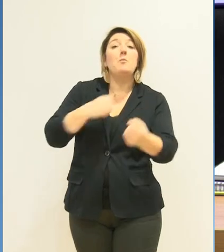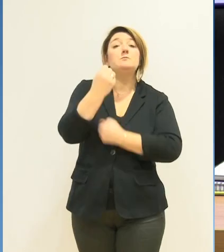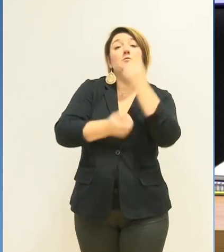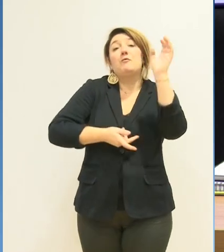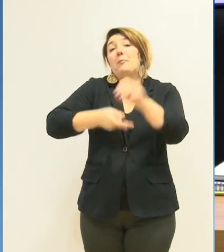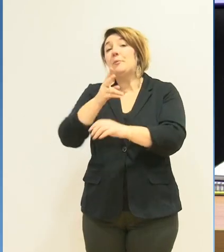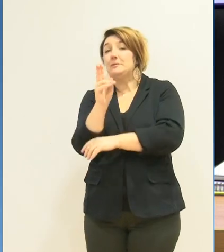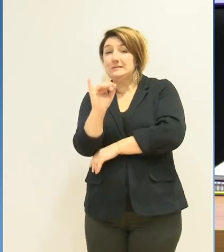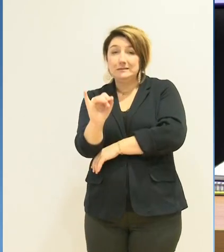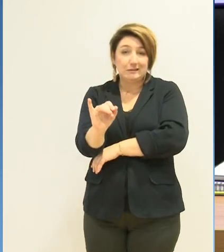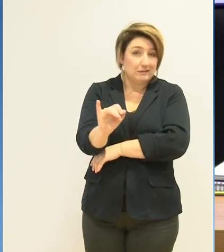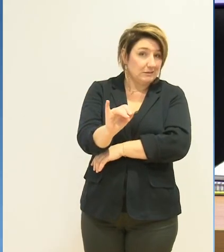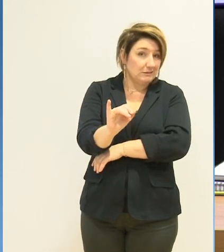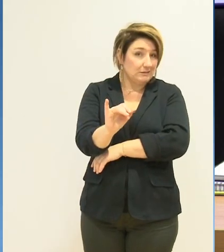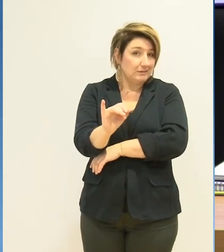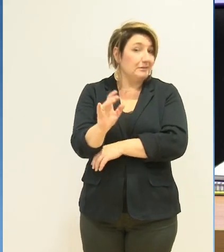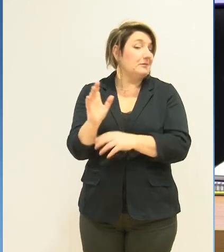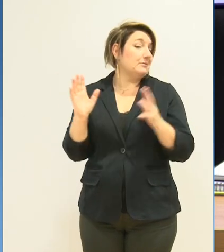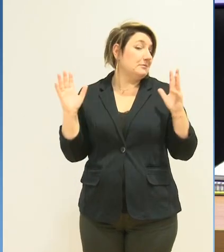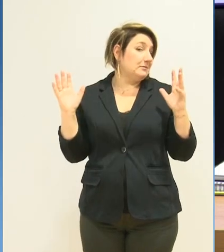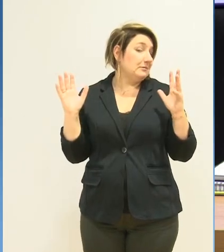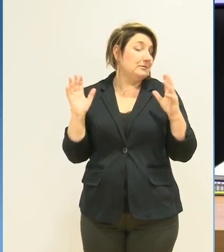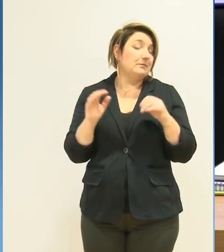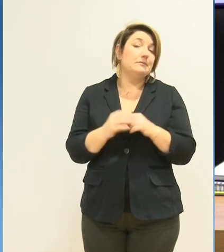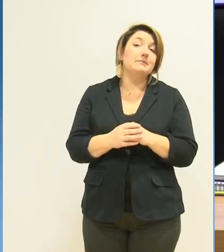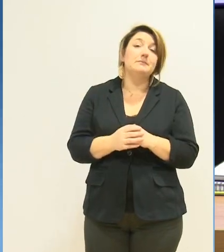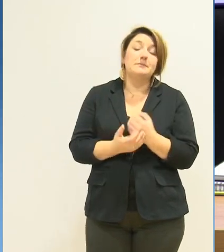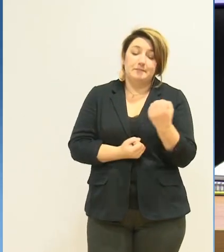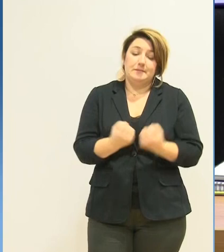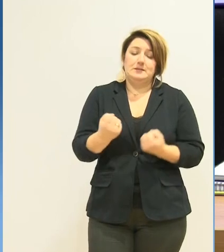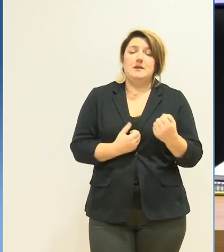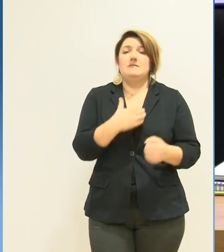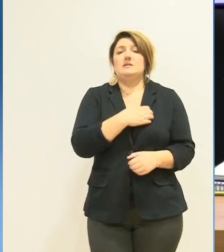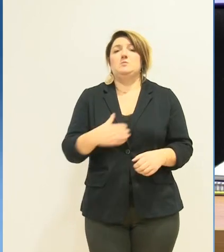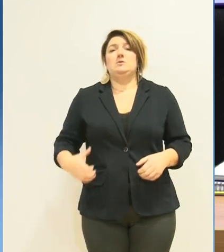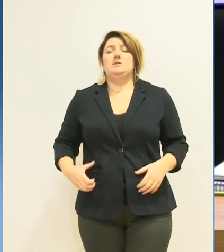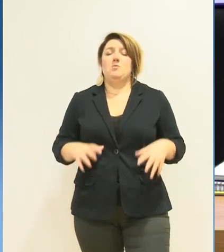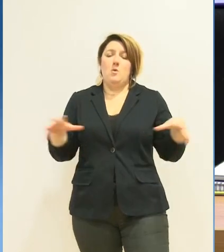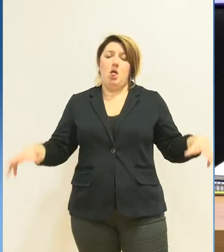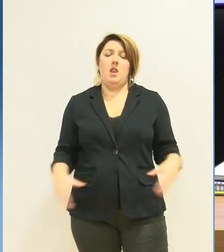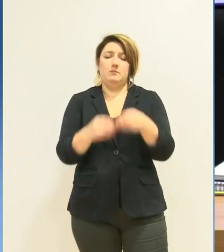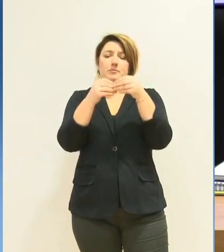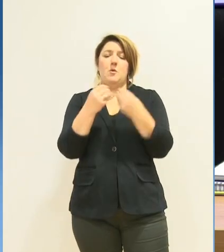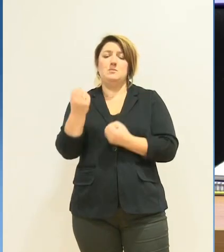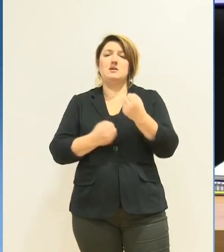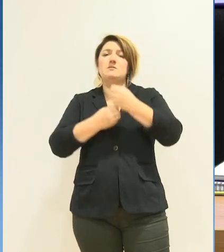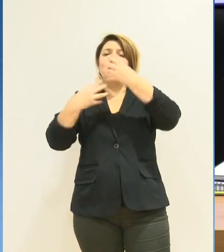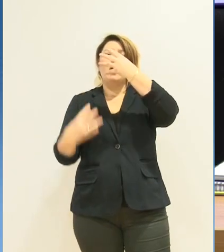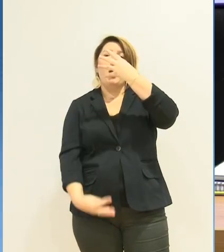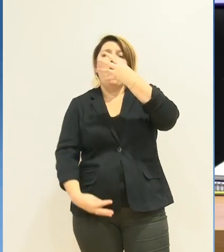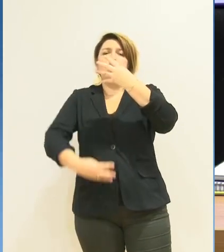en particulier la recentralisation des services municipaux avec moins de services proposés